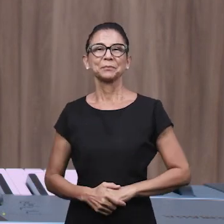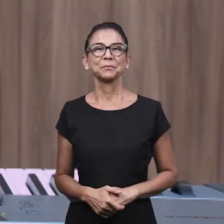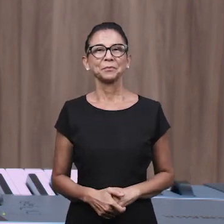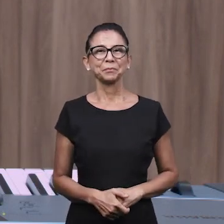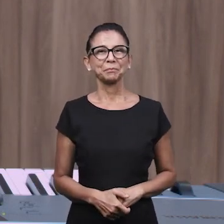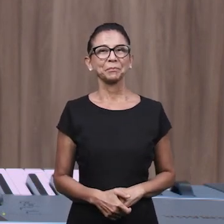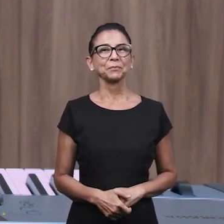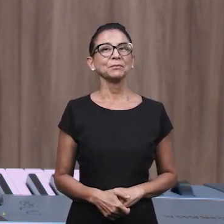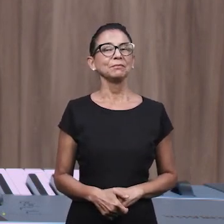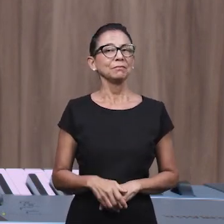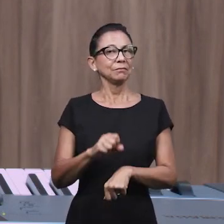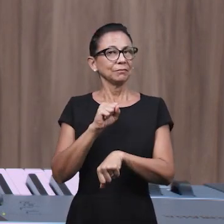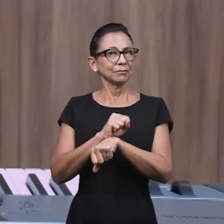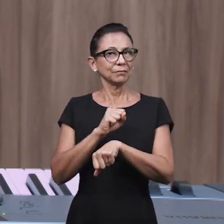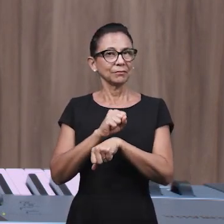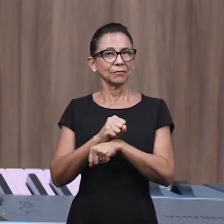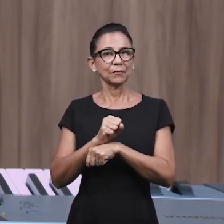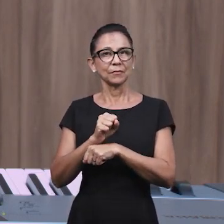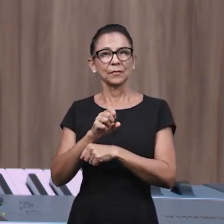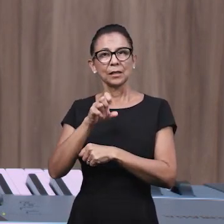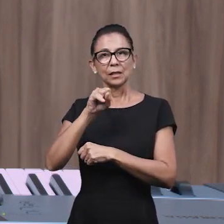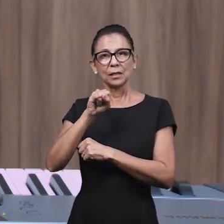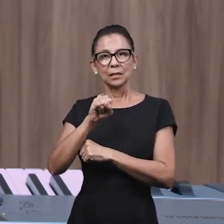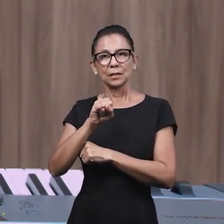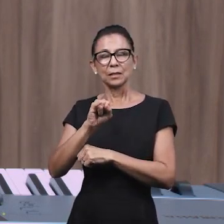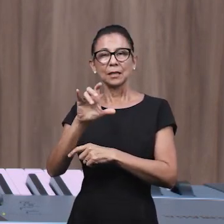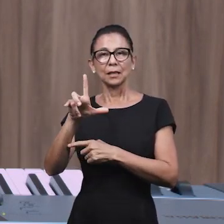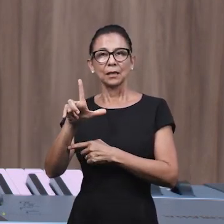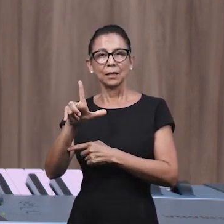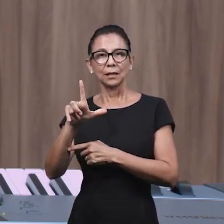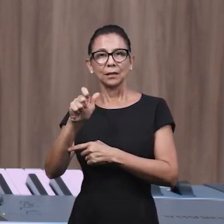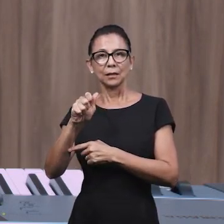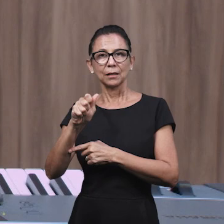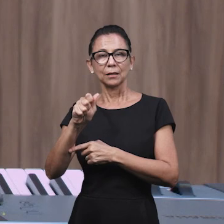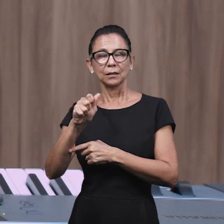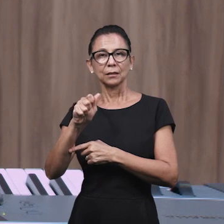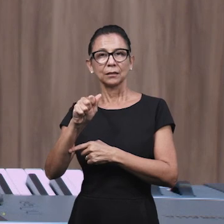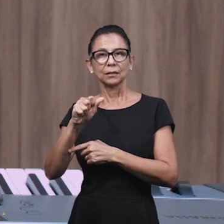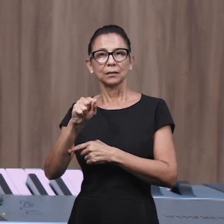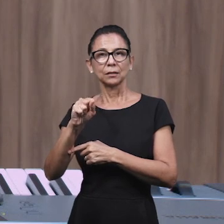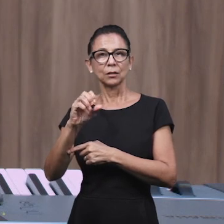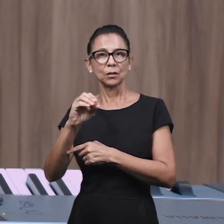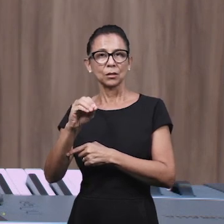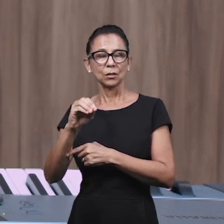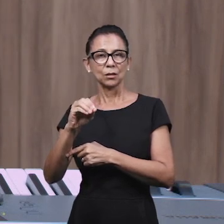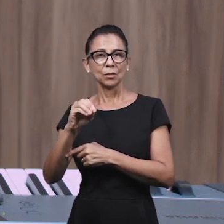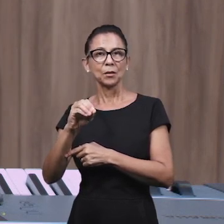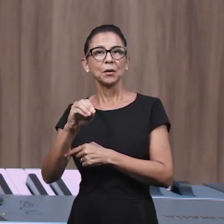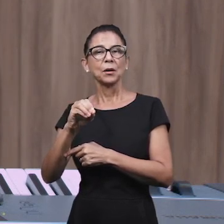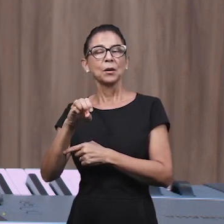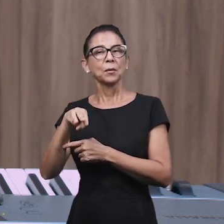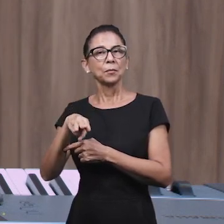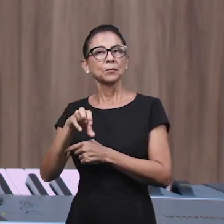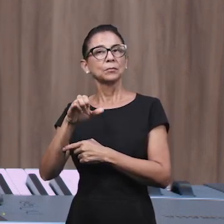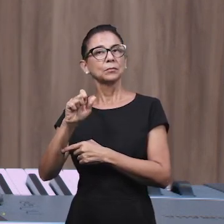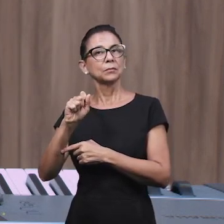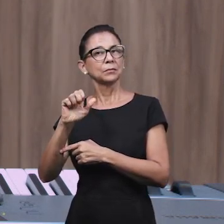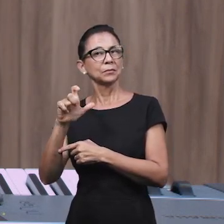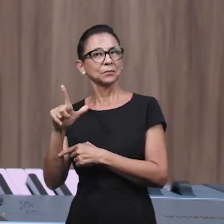Sol. Pausa, pausa. Si, Lá, Sol, Mi, Sol. Et après,